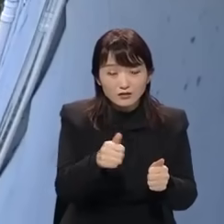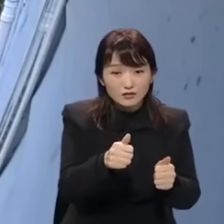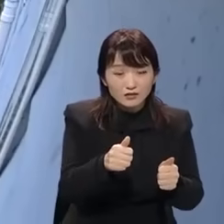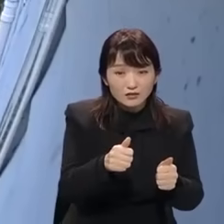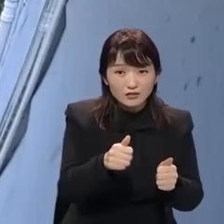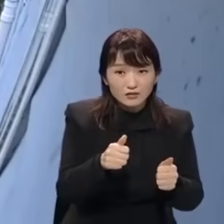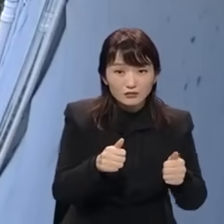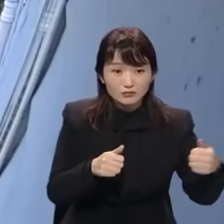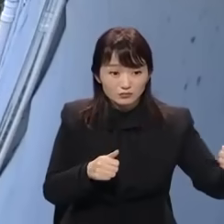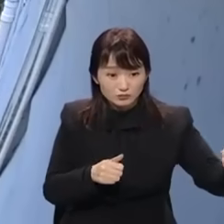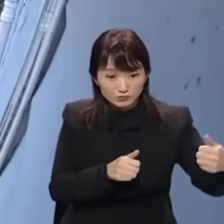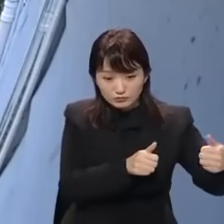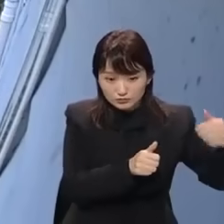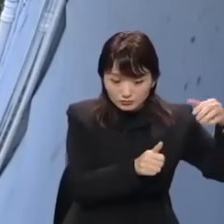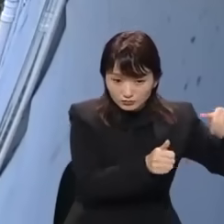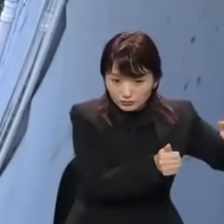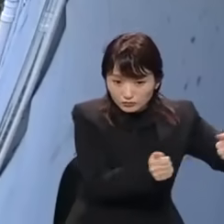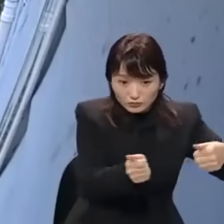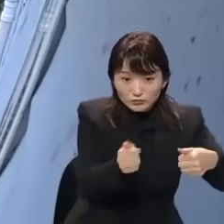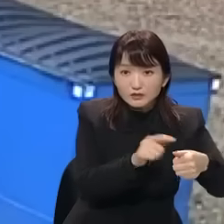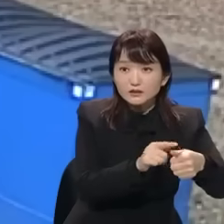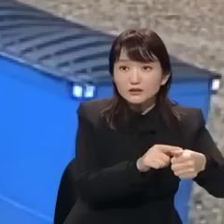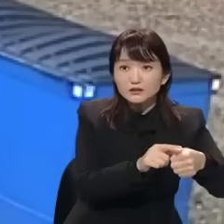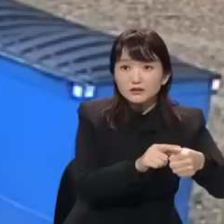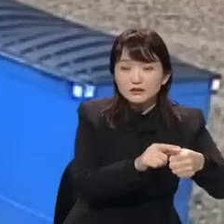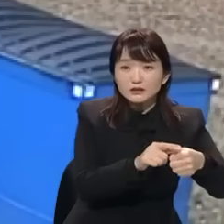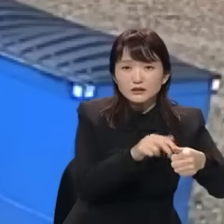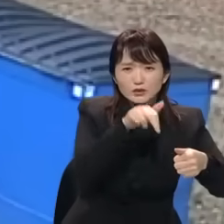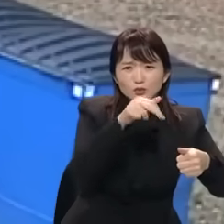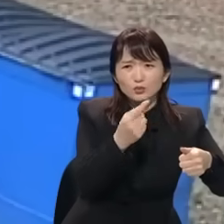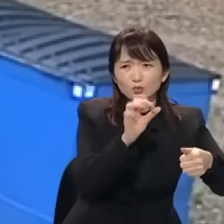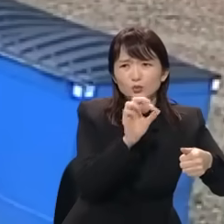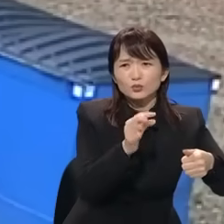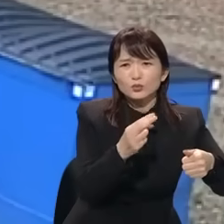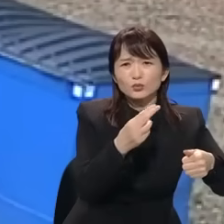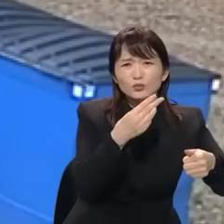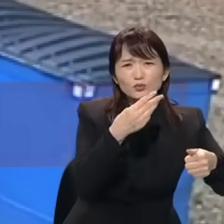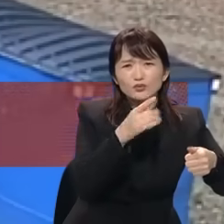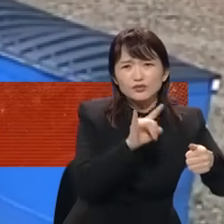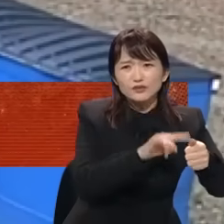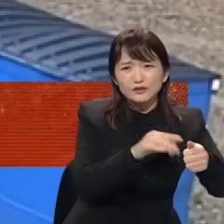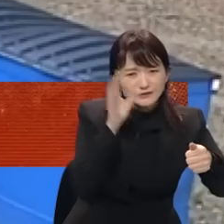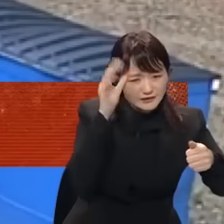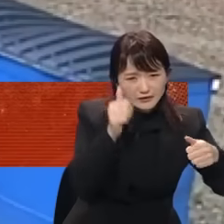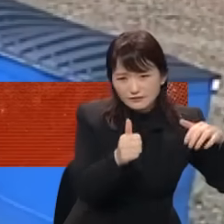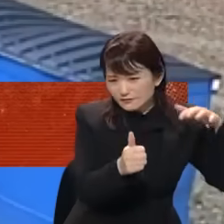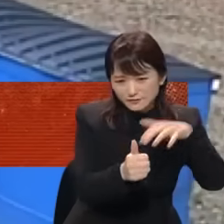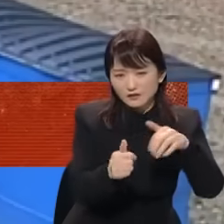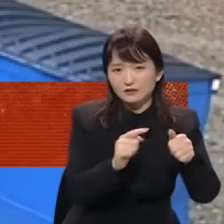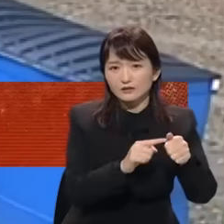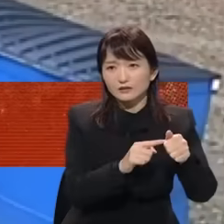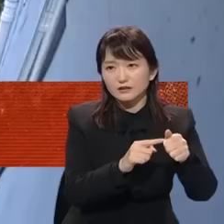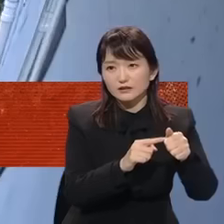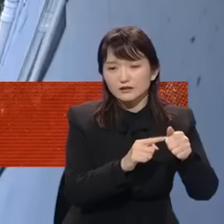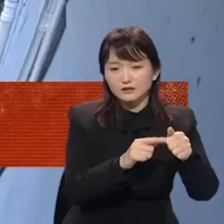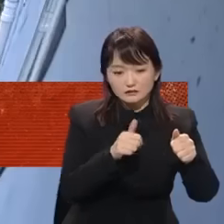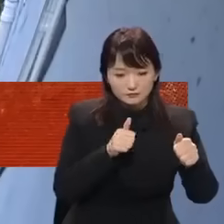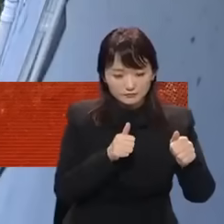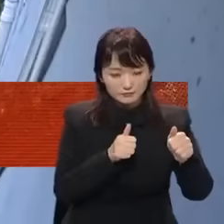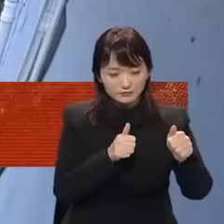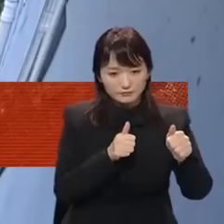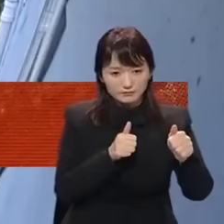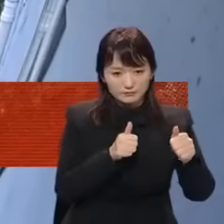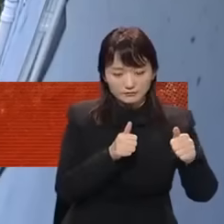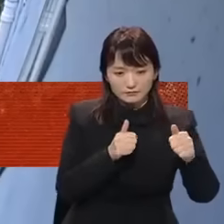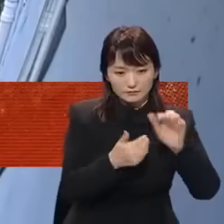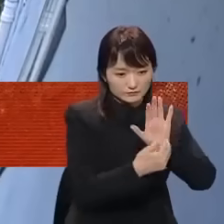이것 때문이었습니다. 뭐예요 이거? 뭐야? 바로 야생 코요테였습니다. 강아지를 공격하려던 코요테는 막아선 남성을 공격하기